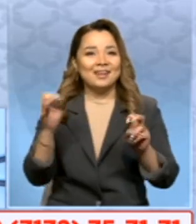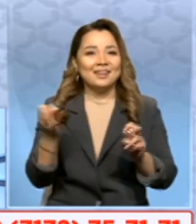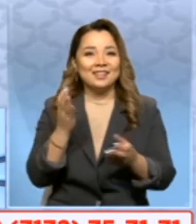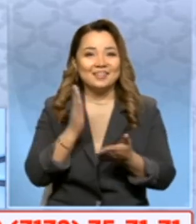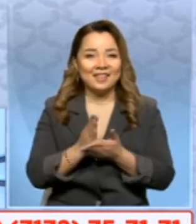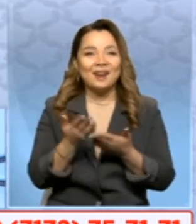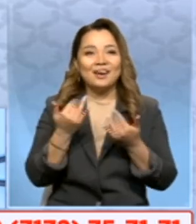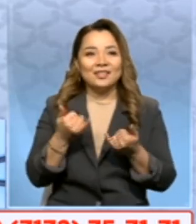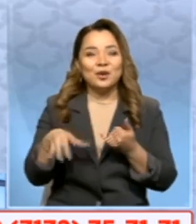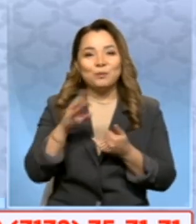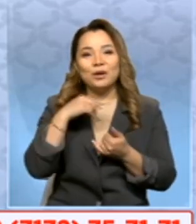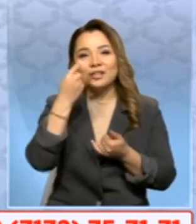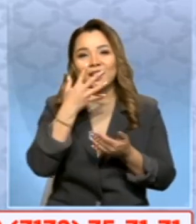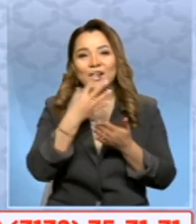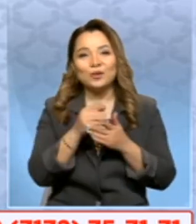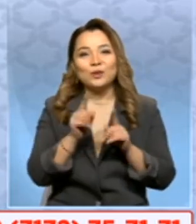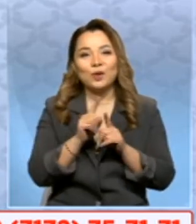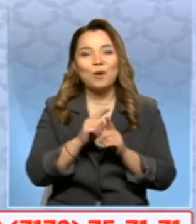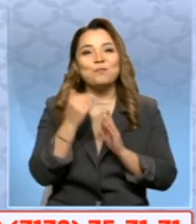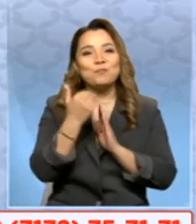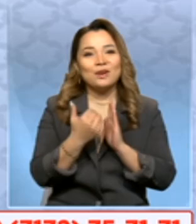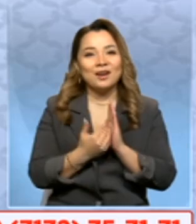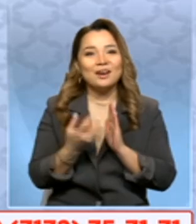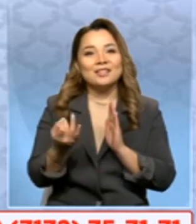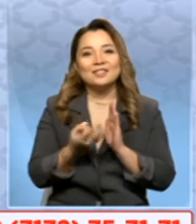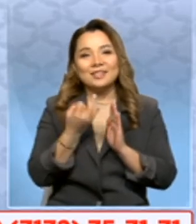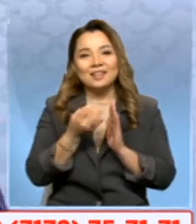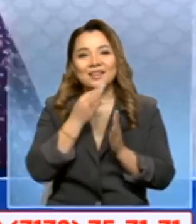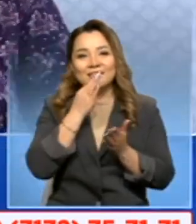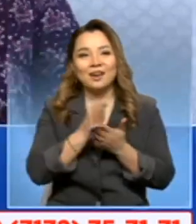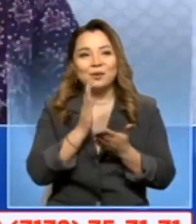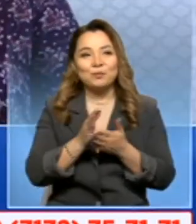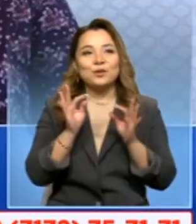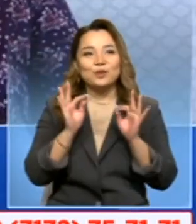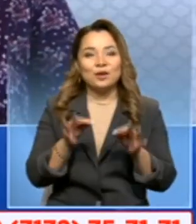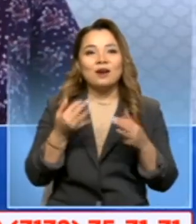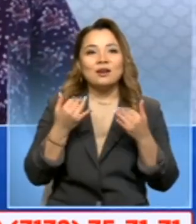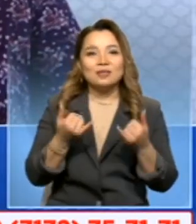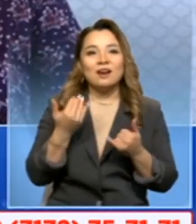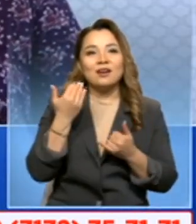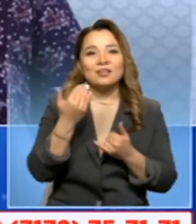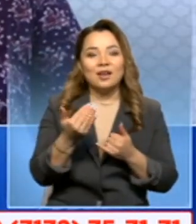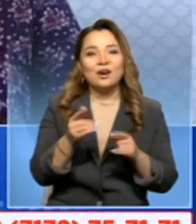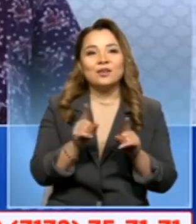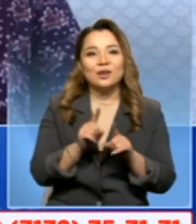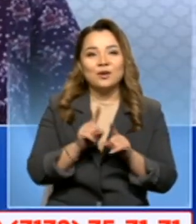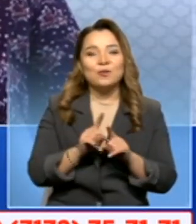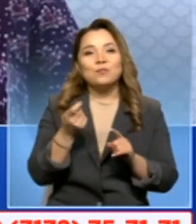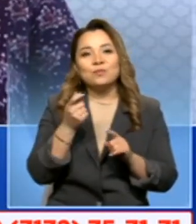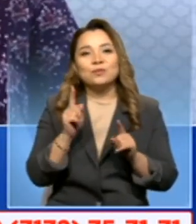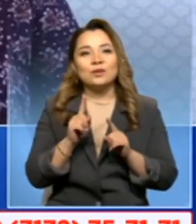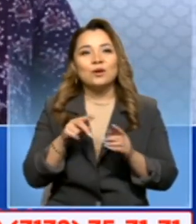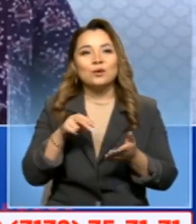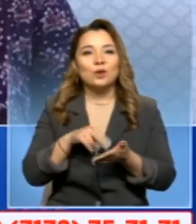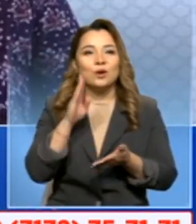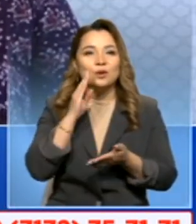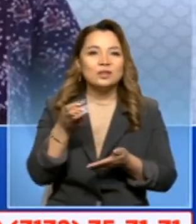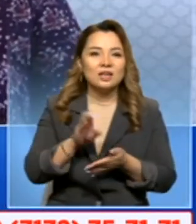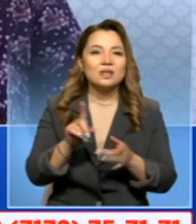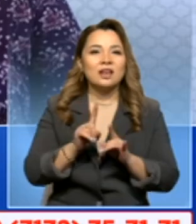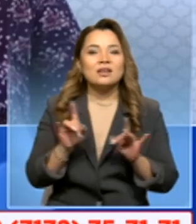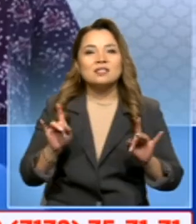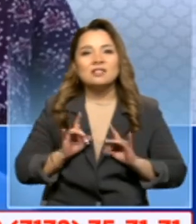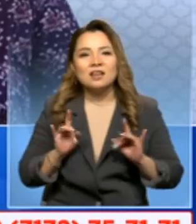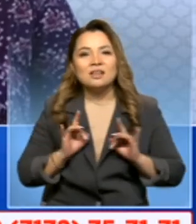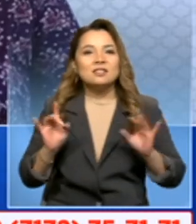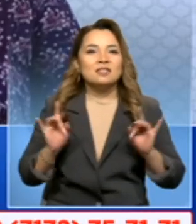Бүгін өз жүйке тозатын программа болып тұр өзі. Стоунсте тұрған қасық жерге түсіп кетсе де, тұрған су төгіліп кетсе де